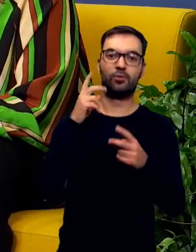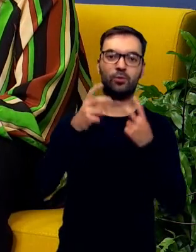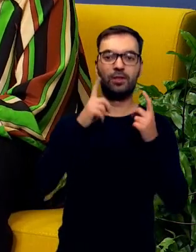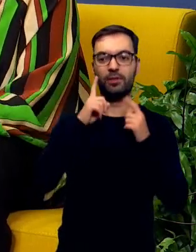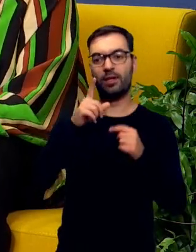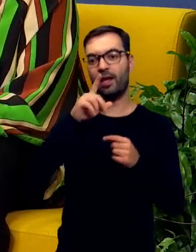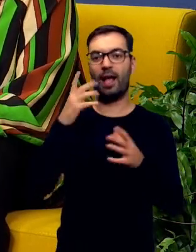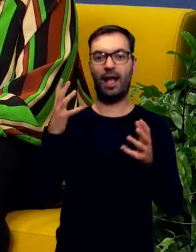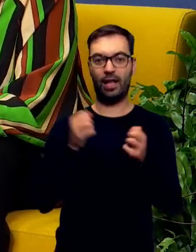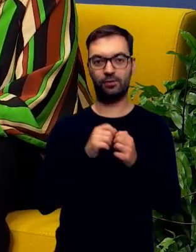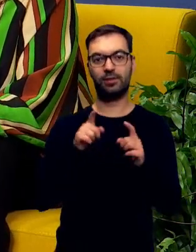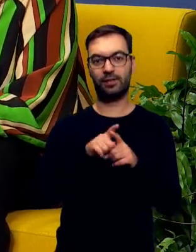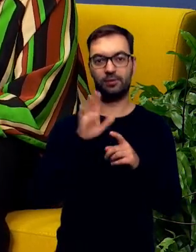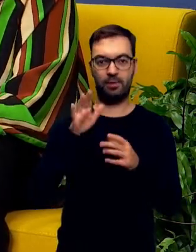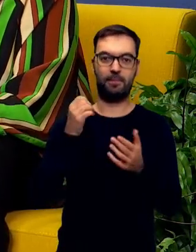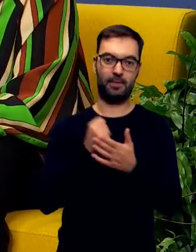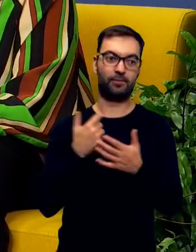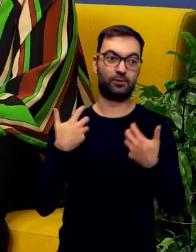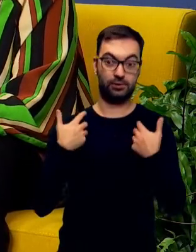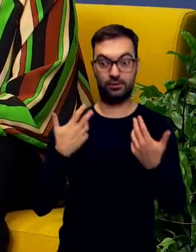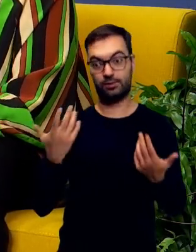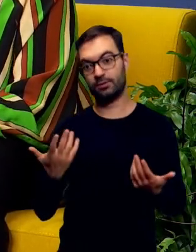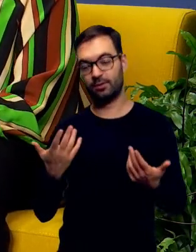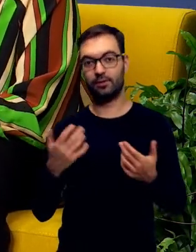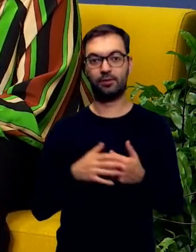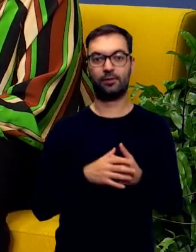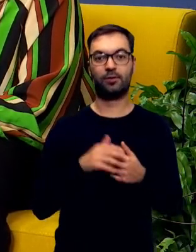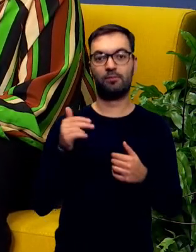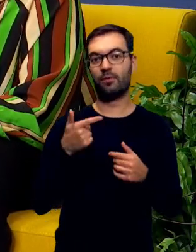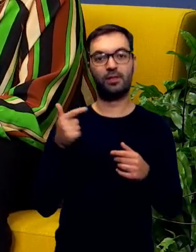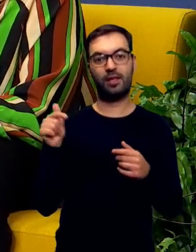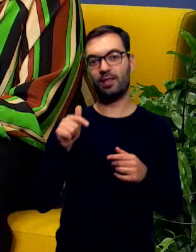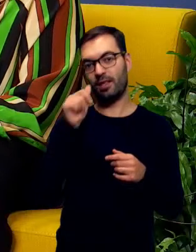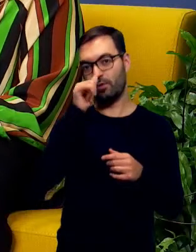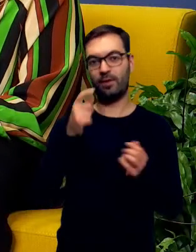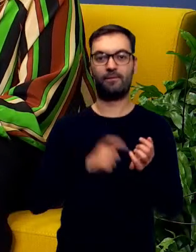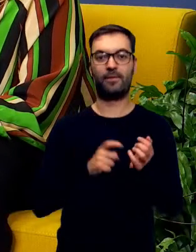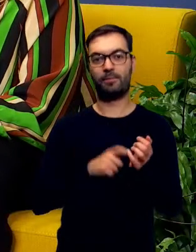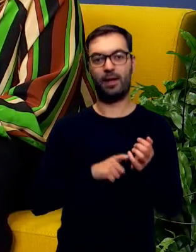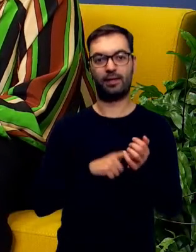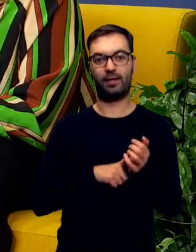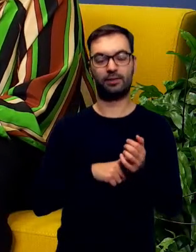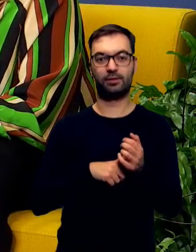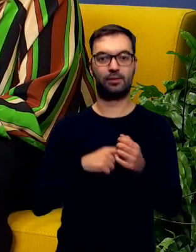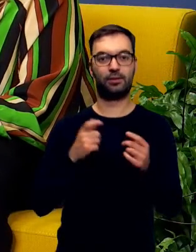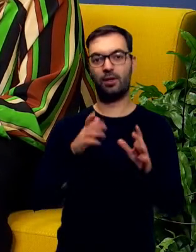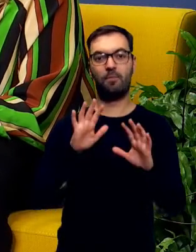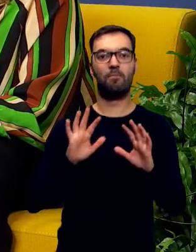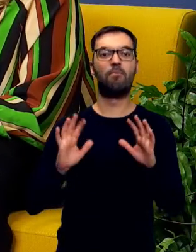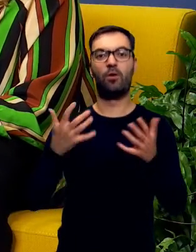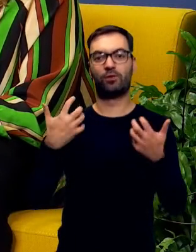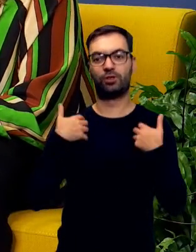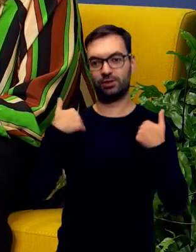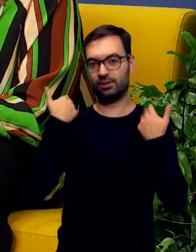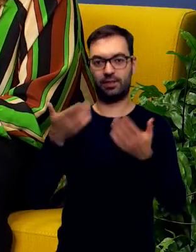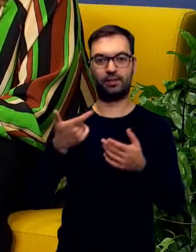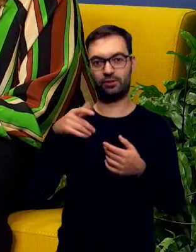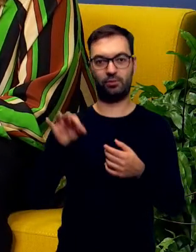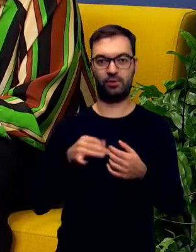że ratownicy też mają prawo żyć i być może nie należy wymagać od nich oddania życia za